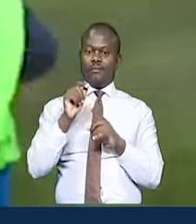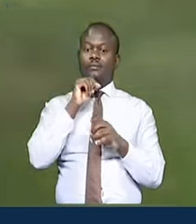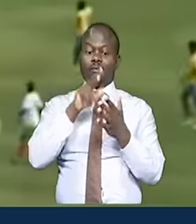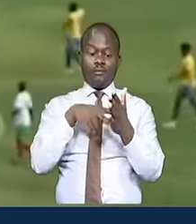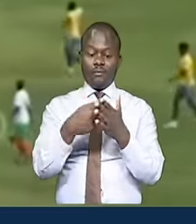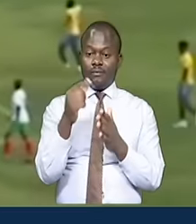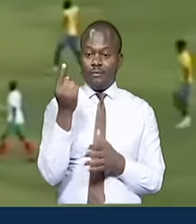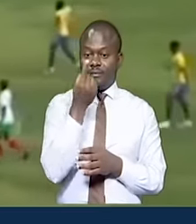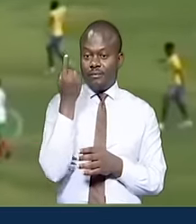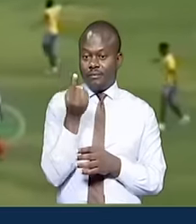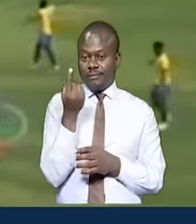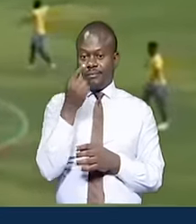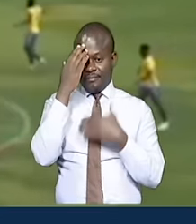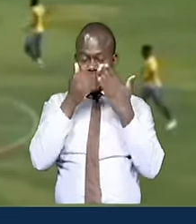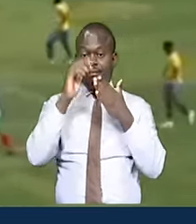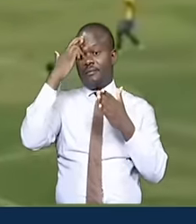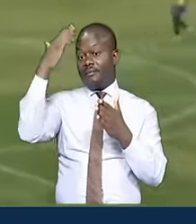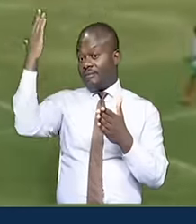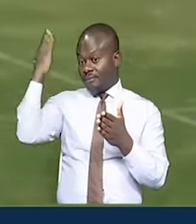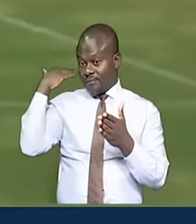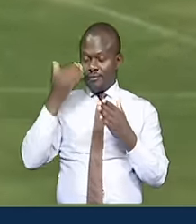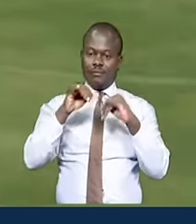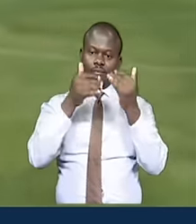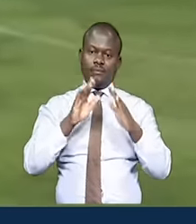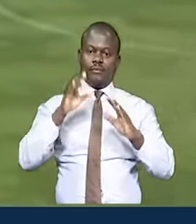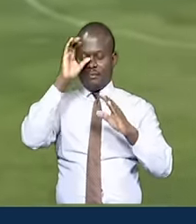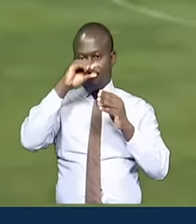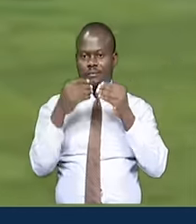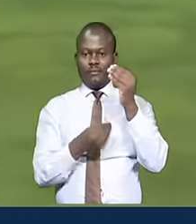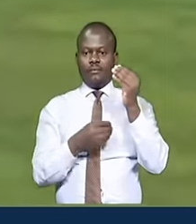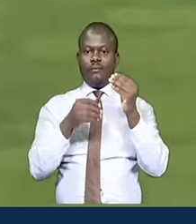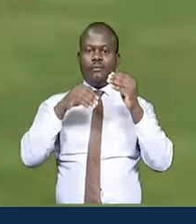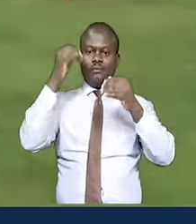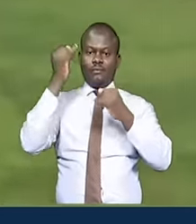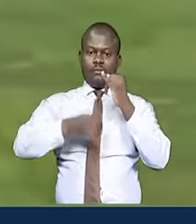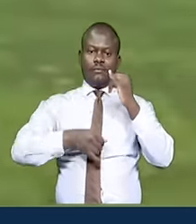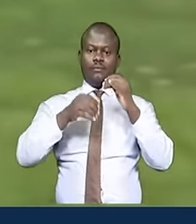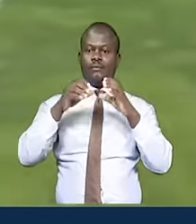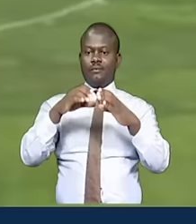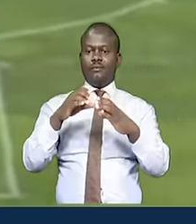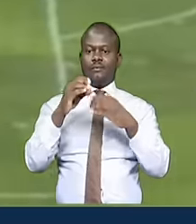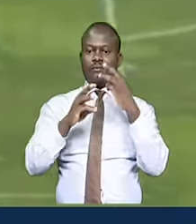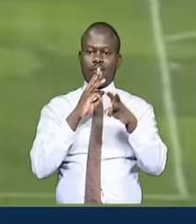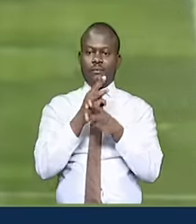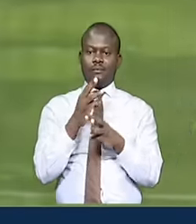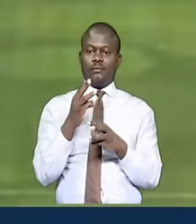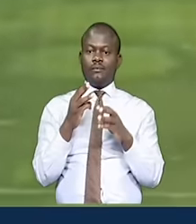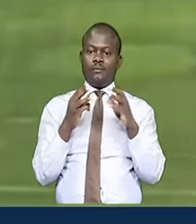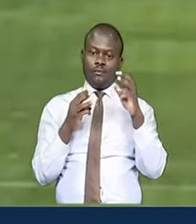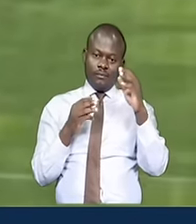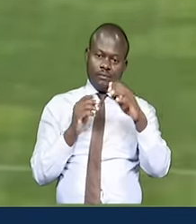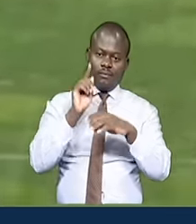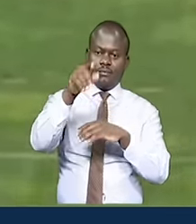haratsinzwe umukino n'umwe, kuko urabyuka ko mu mikino yo gushaka icyo kujya mu mikino ya nyuma y'igikombe cy'isi yatsinze imikino 2 ageze